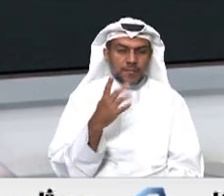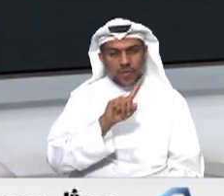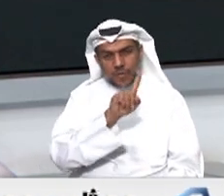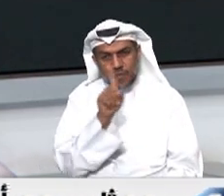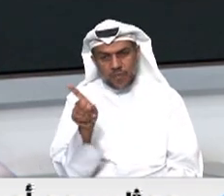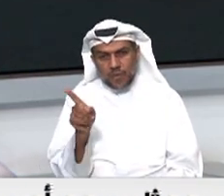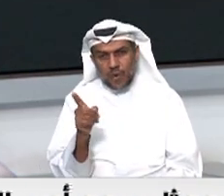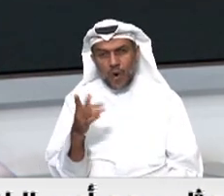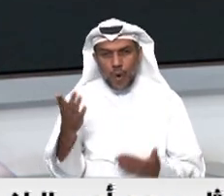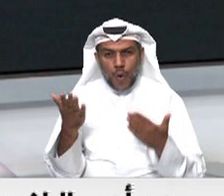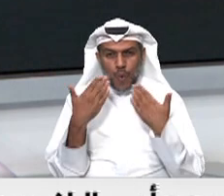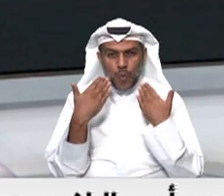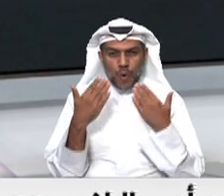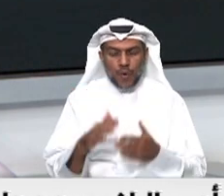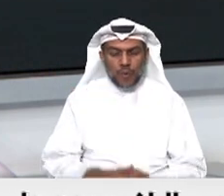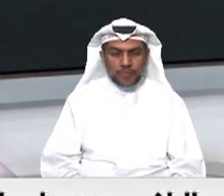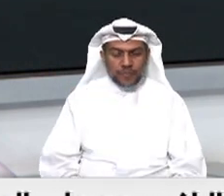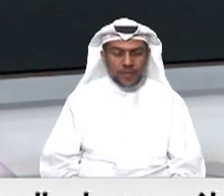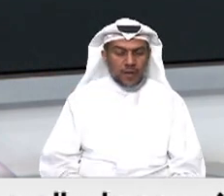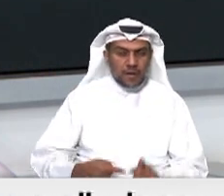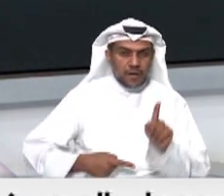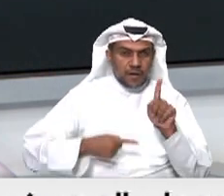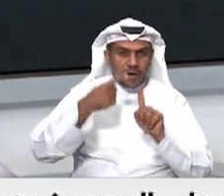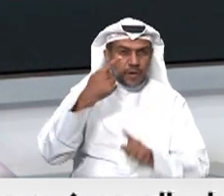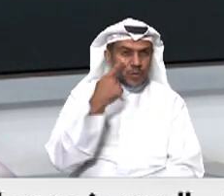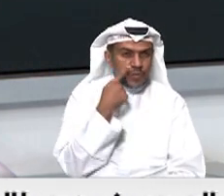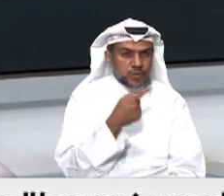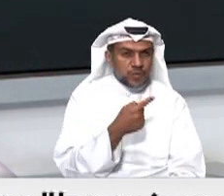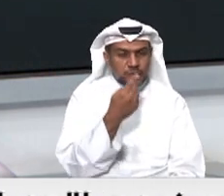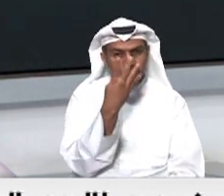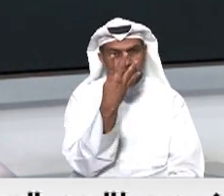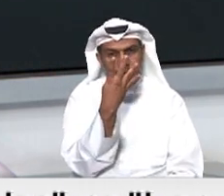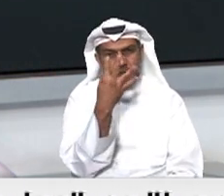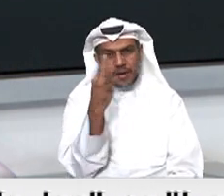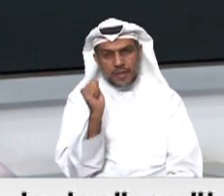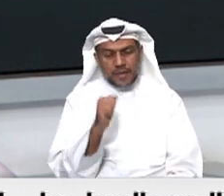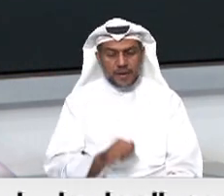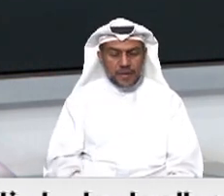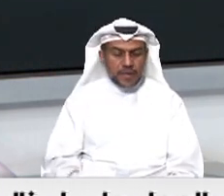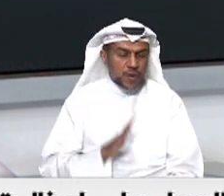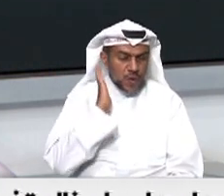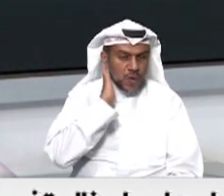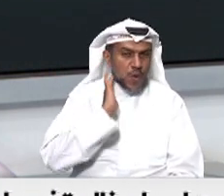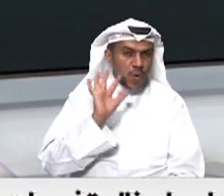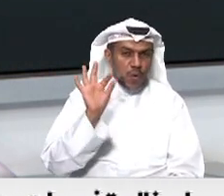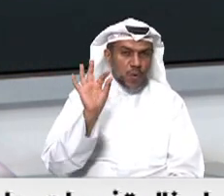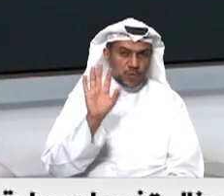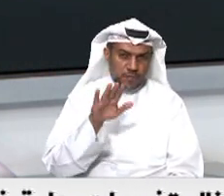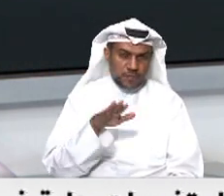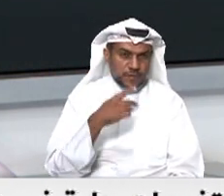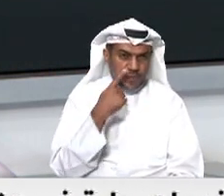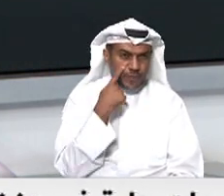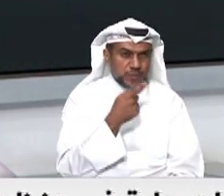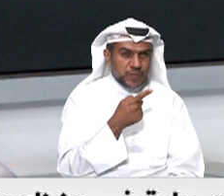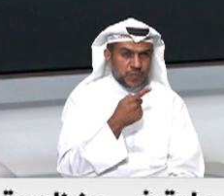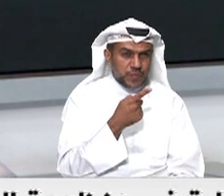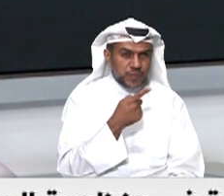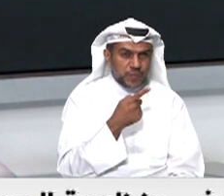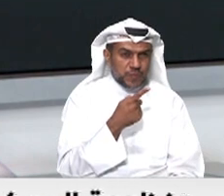الساعه اما درجه الحراره الحاليه مثل ما لاحظ 34 درجه مئويه الرطوبه نصفيه هنا في مدينه الكويت